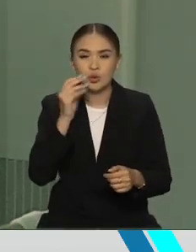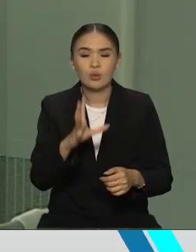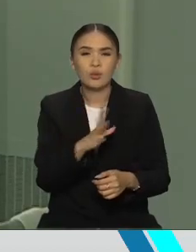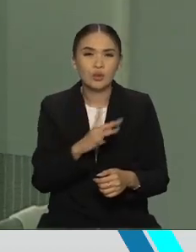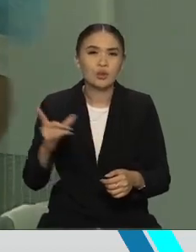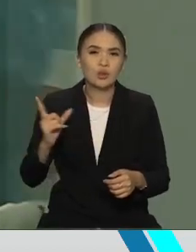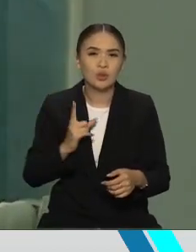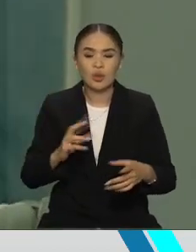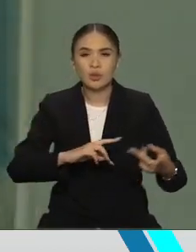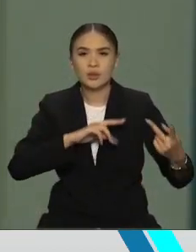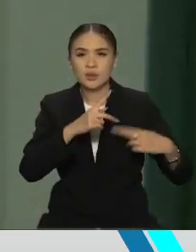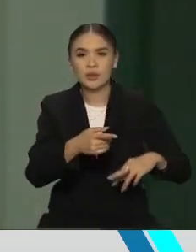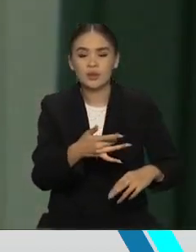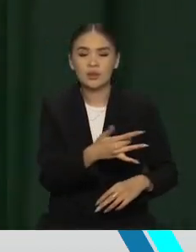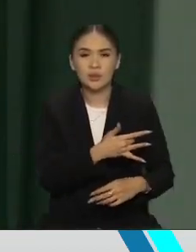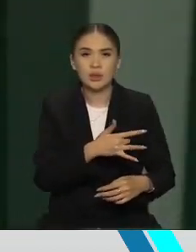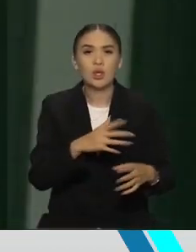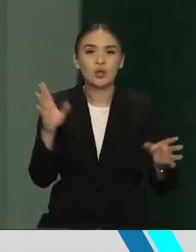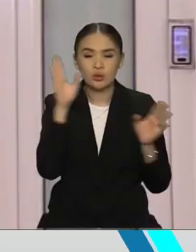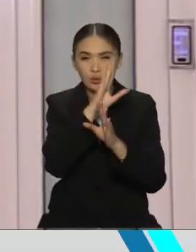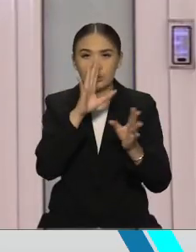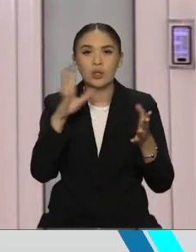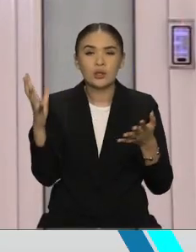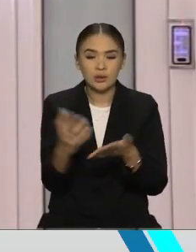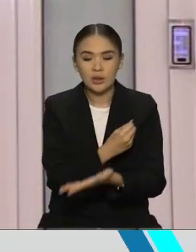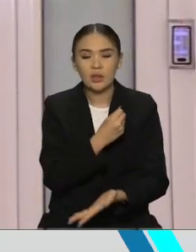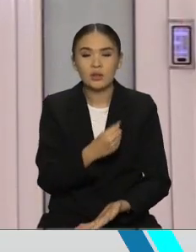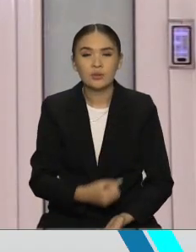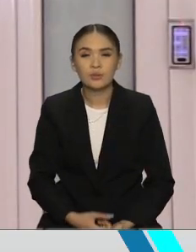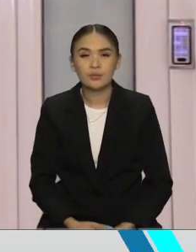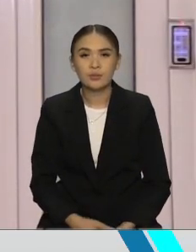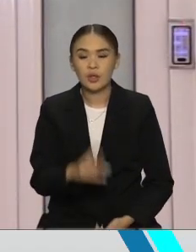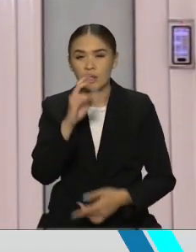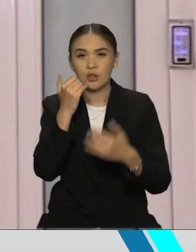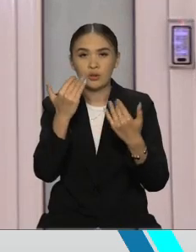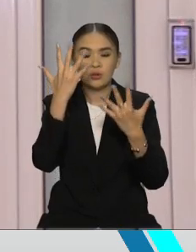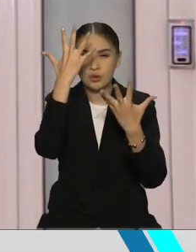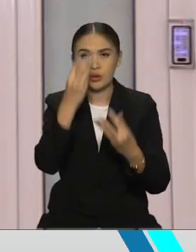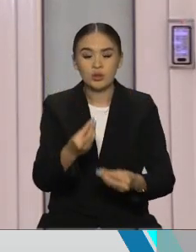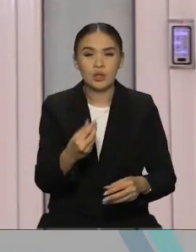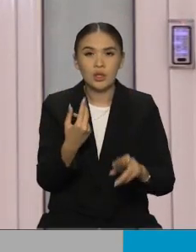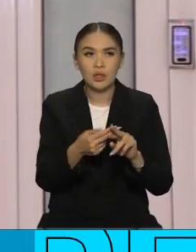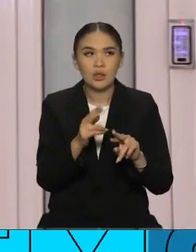пересадку искусственного сердца. Чудом нашелся донор. Состояние пациента на сегодняшний день